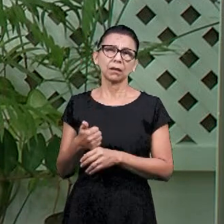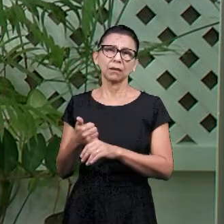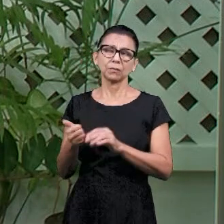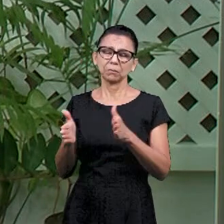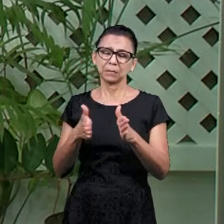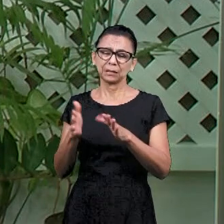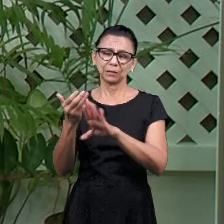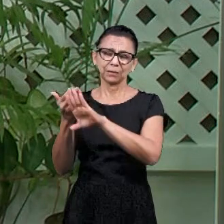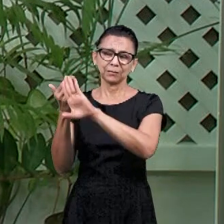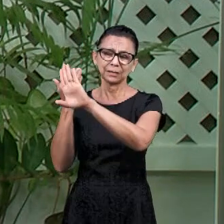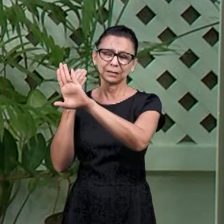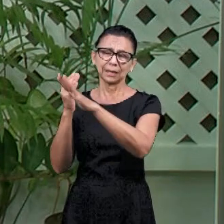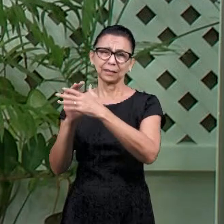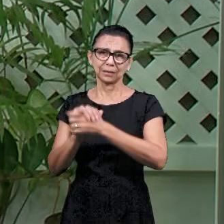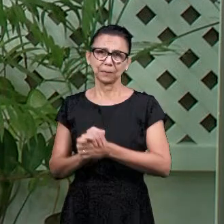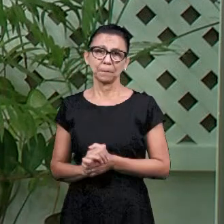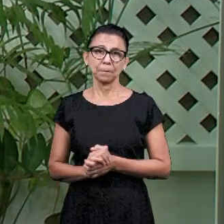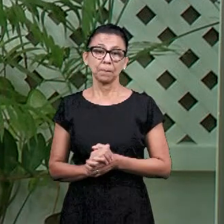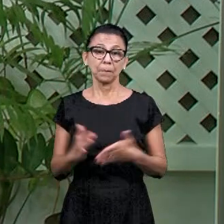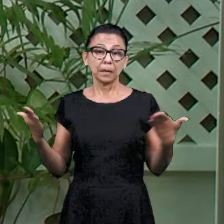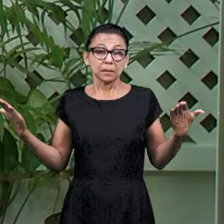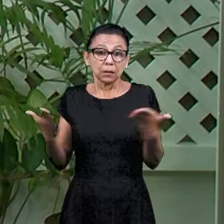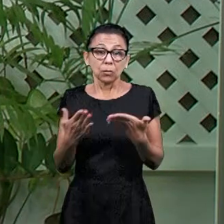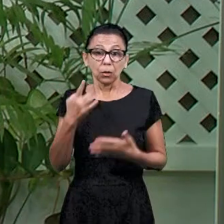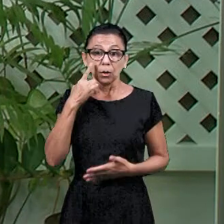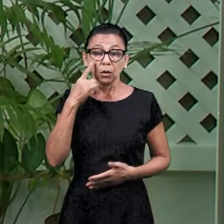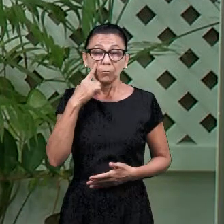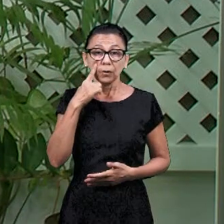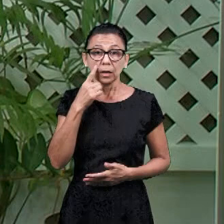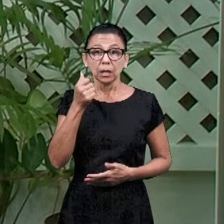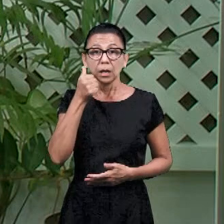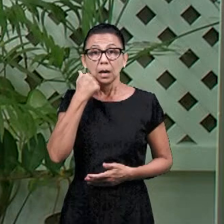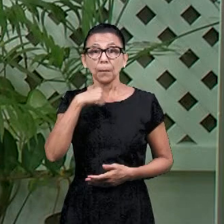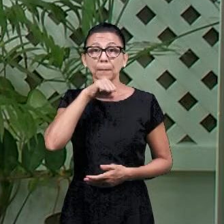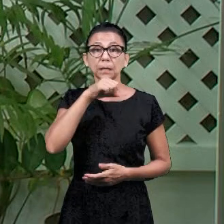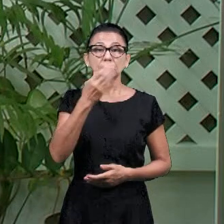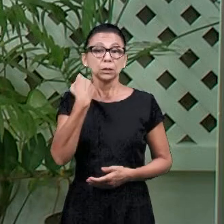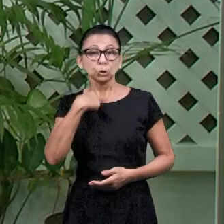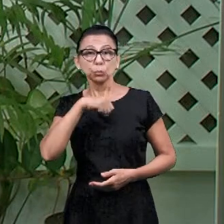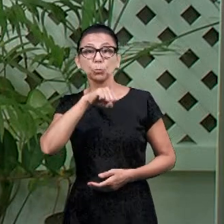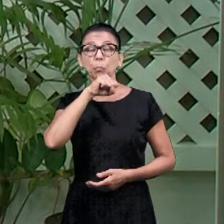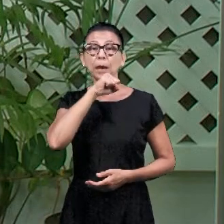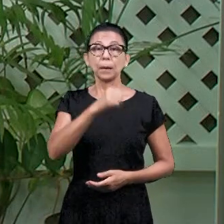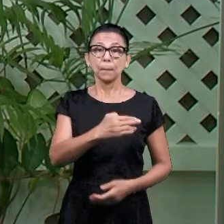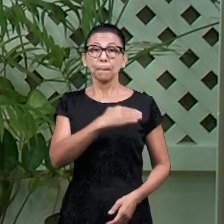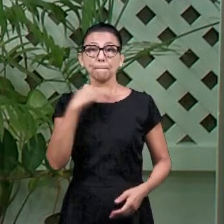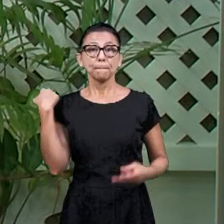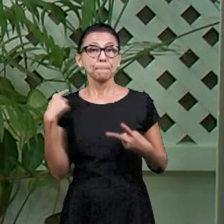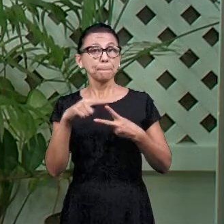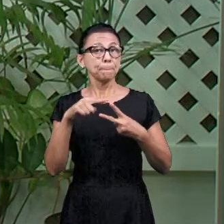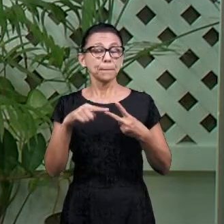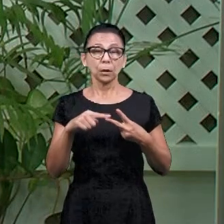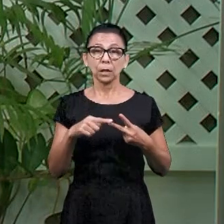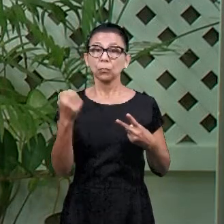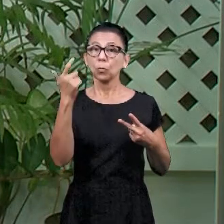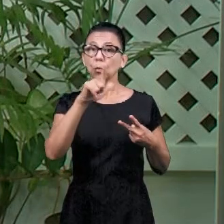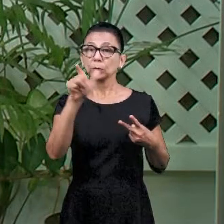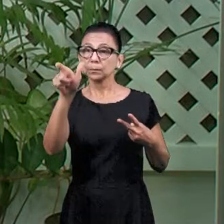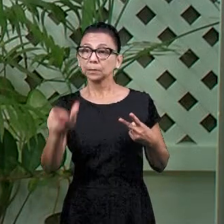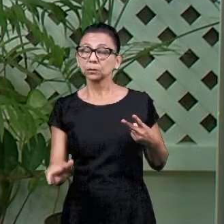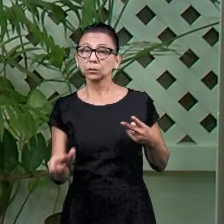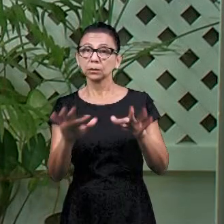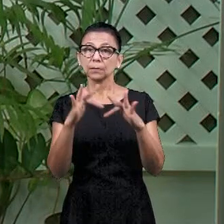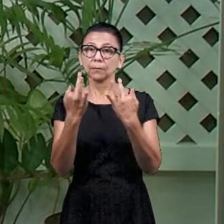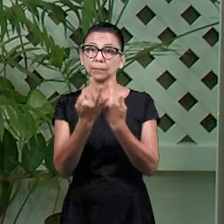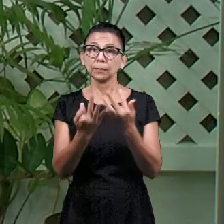éloignée, mais maintenant, j'ai vu ma situation. Elle a perdu le père, la mère, il a perdu un autre.